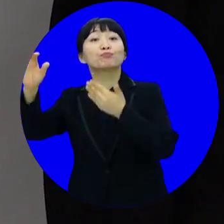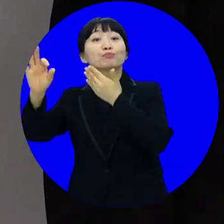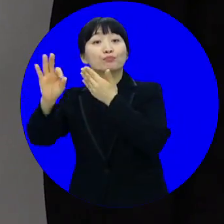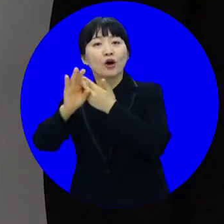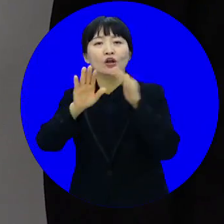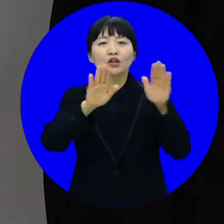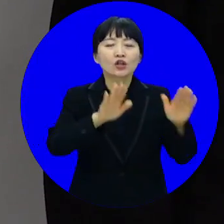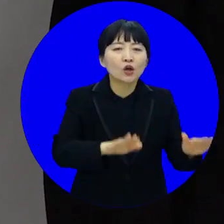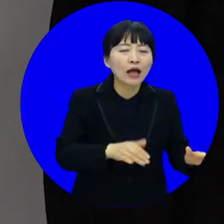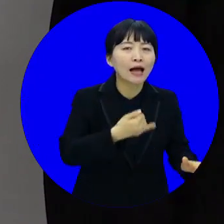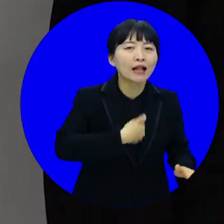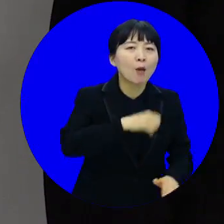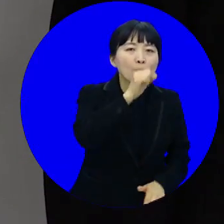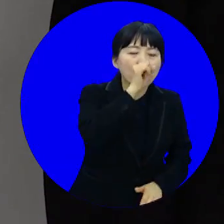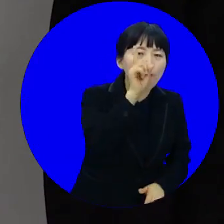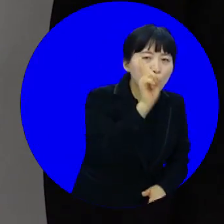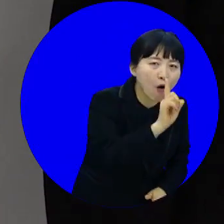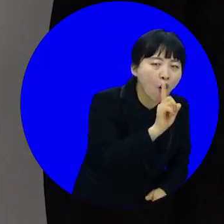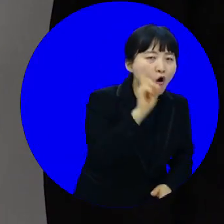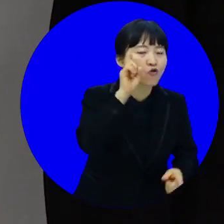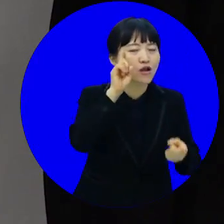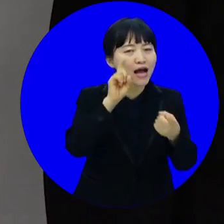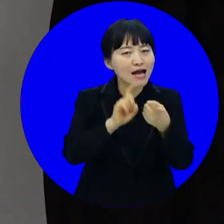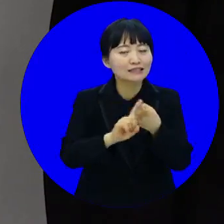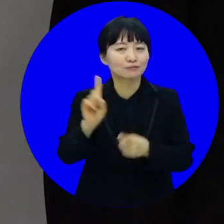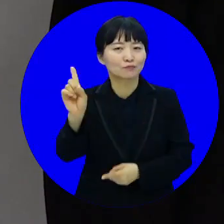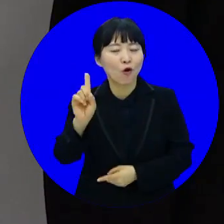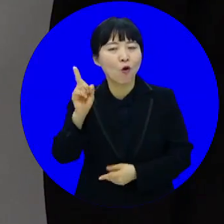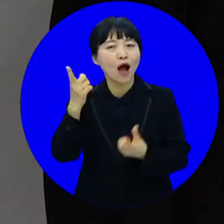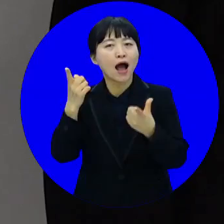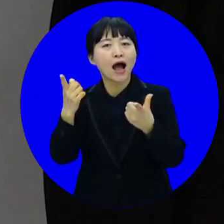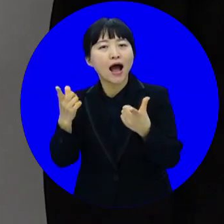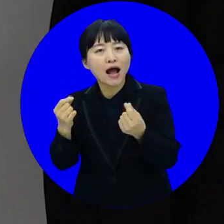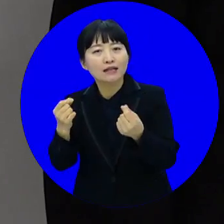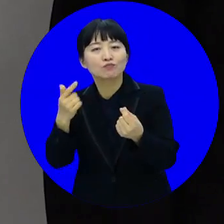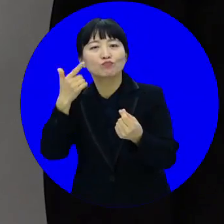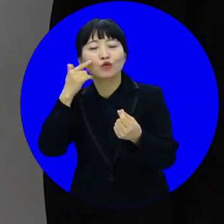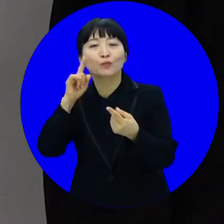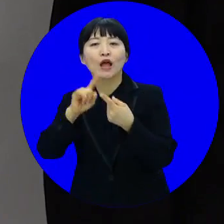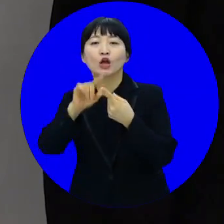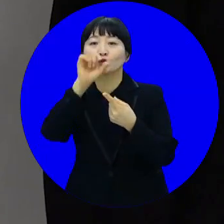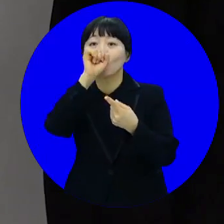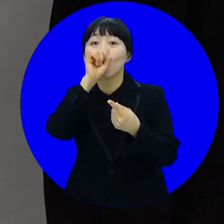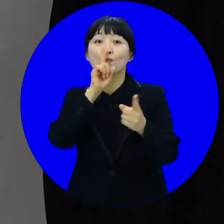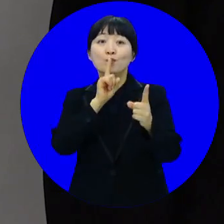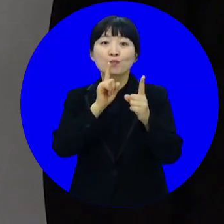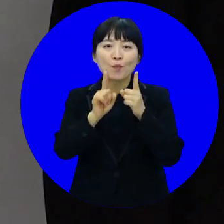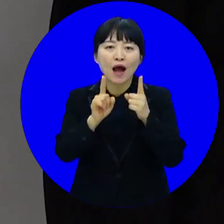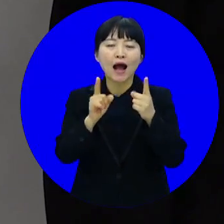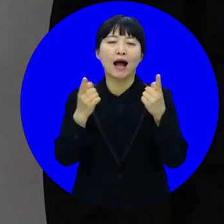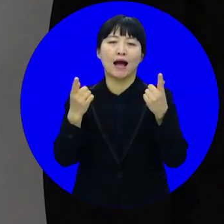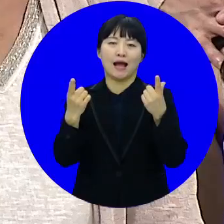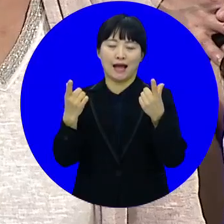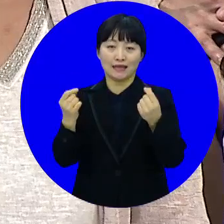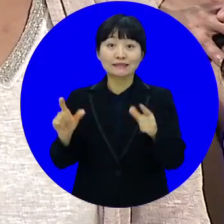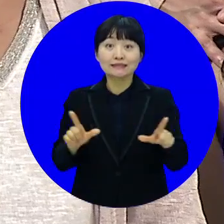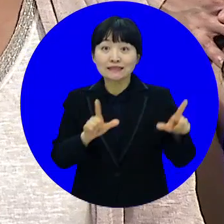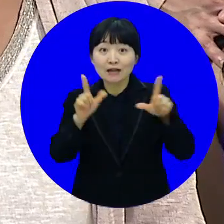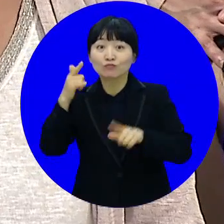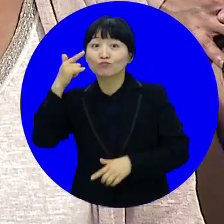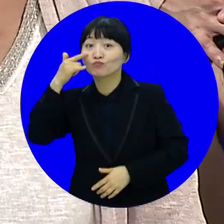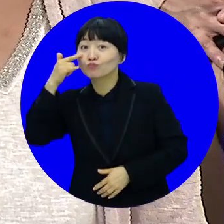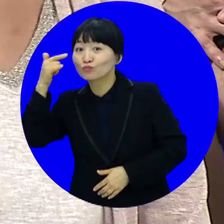부모라면요, 자녀가 현재 좋아하는 것은 무엇이고 관심은 무엇인지 같이 사는 부모에게 조언을 구해도